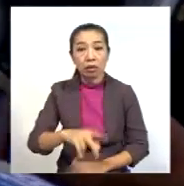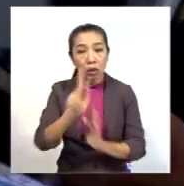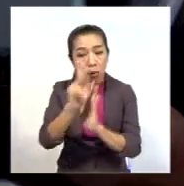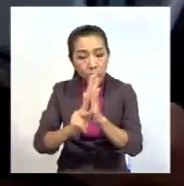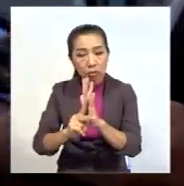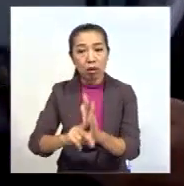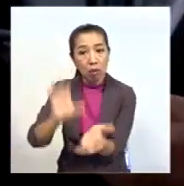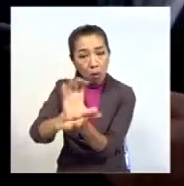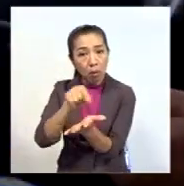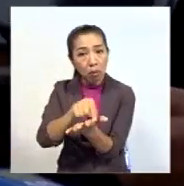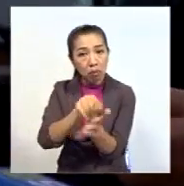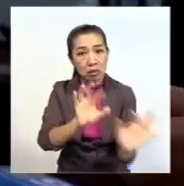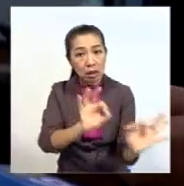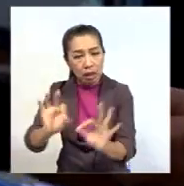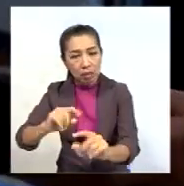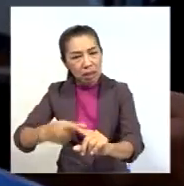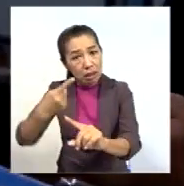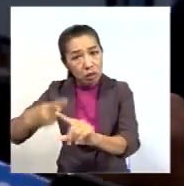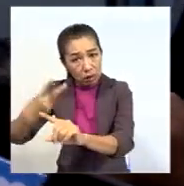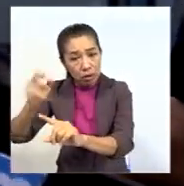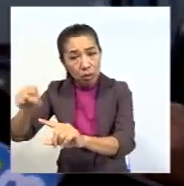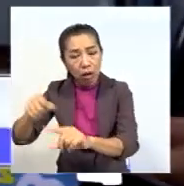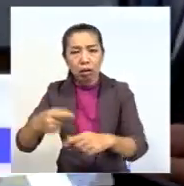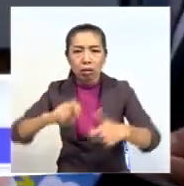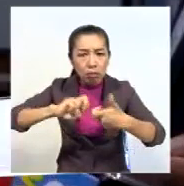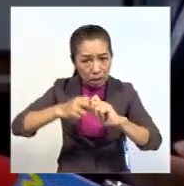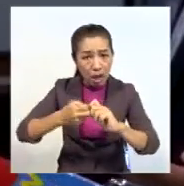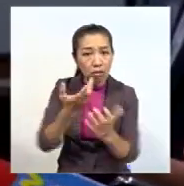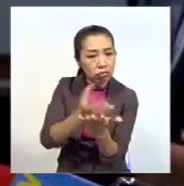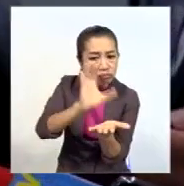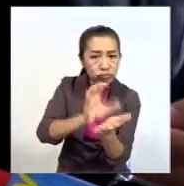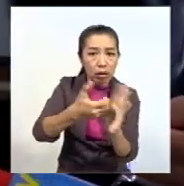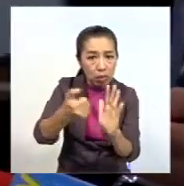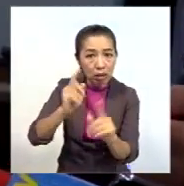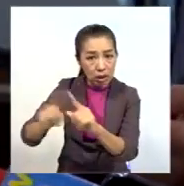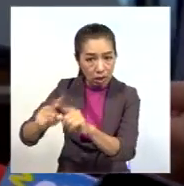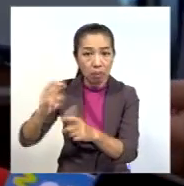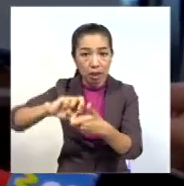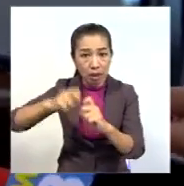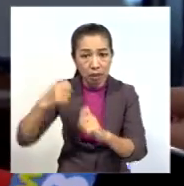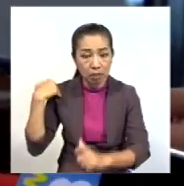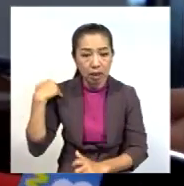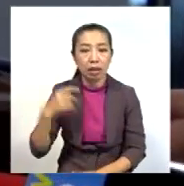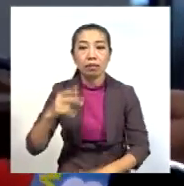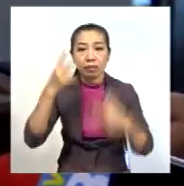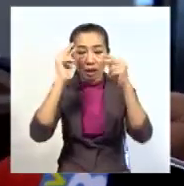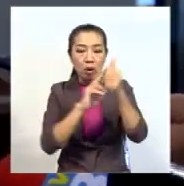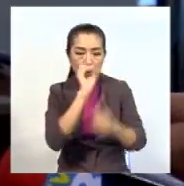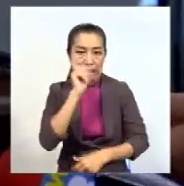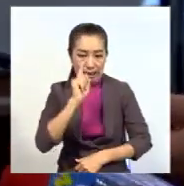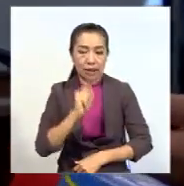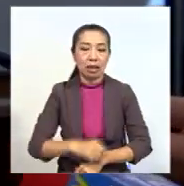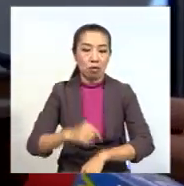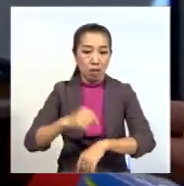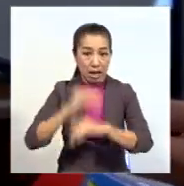ยับออกไปอีกเพียงแค่เดือน2เดือนอย่างเงี้ยมันจะกระทบกับบ้างไหมคะทุกคน คือเงินงบประมาณเนี่ยมันควรจะออกเร็วตามกำหน